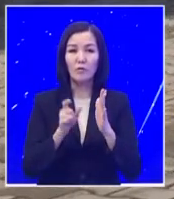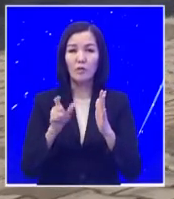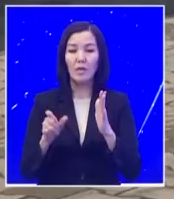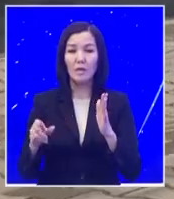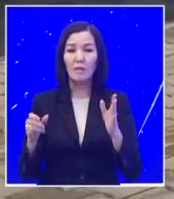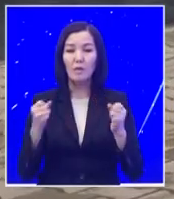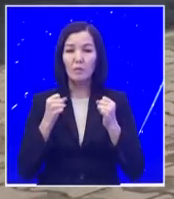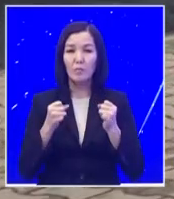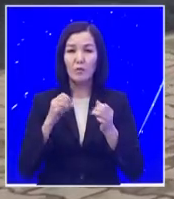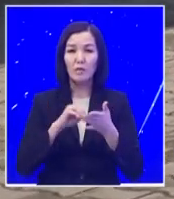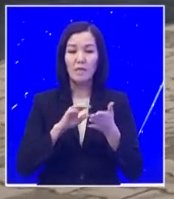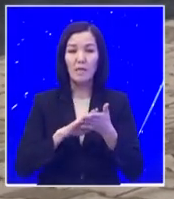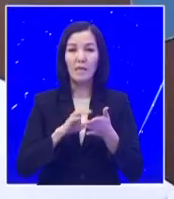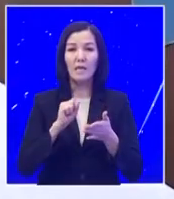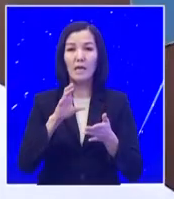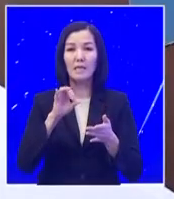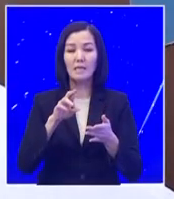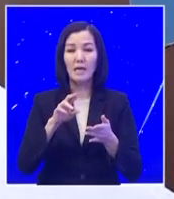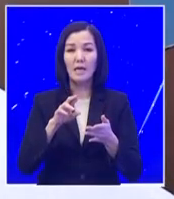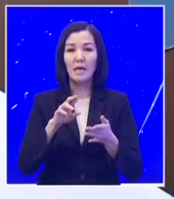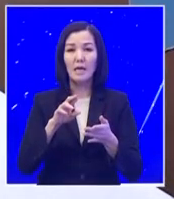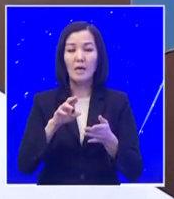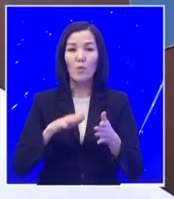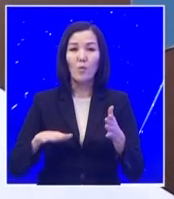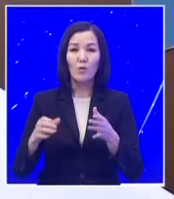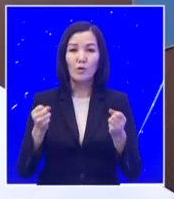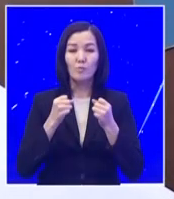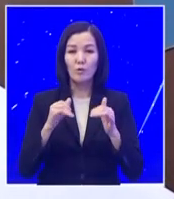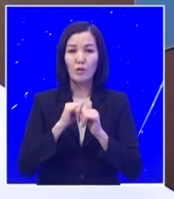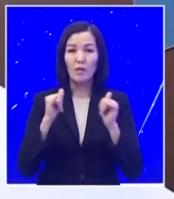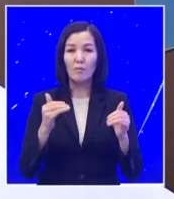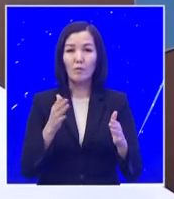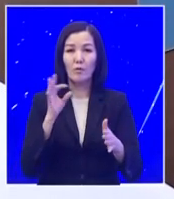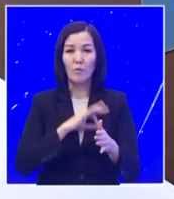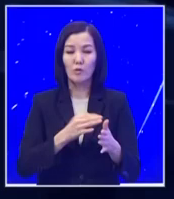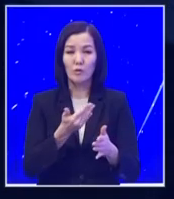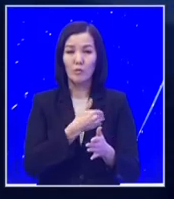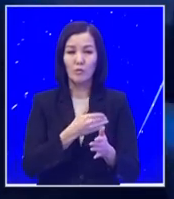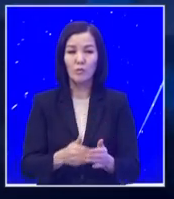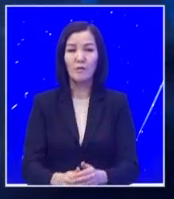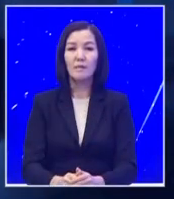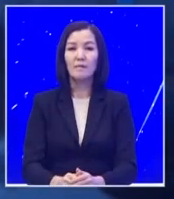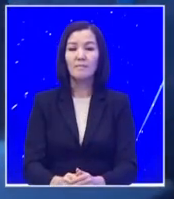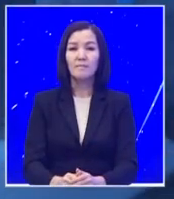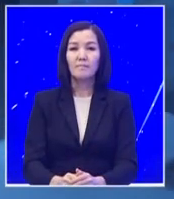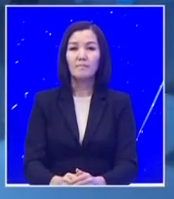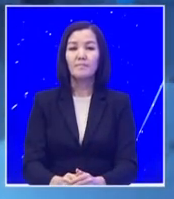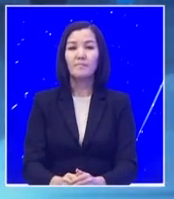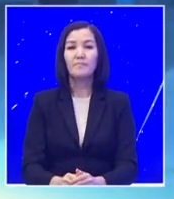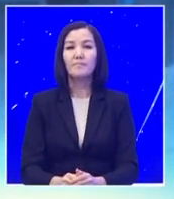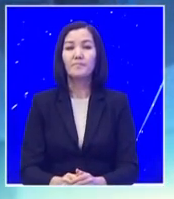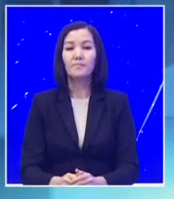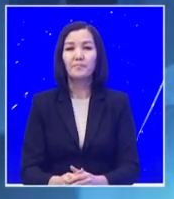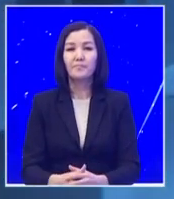спортшы тіркелген. Әсия апайдың басты мақсаты өңір спортын мейлінше дамытуға сүбелі үлес қосу. Жарқын Ұланұлы, Абылай Құттықбай,